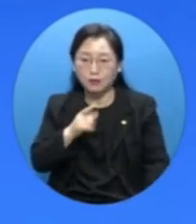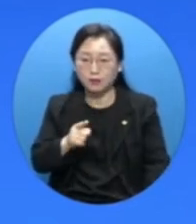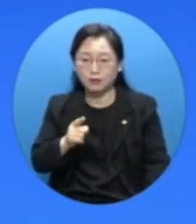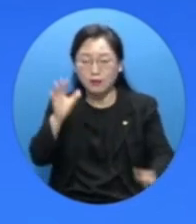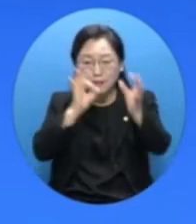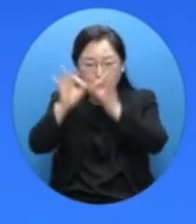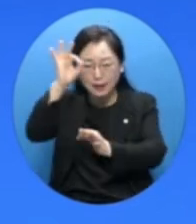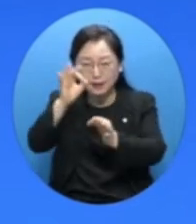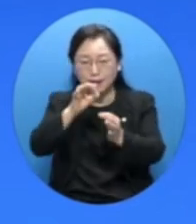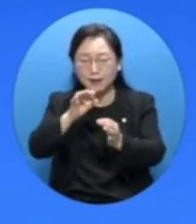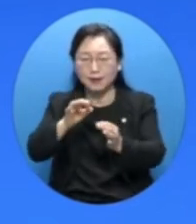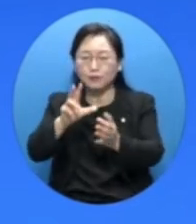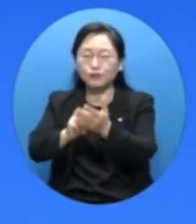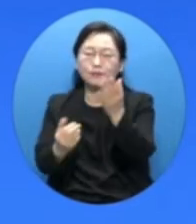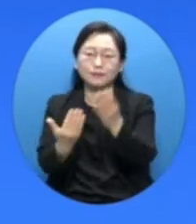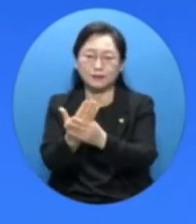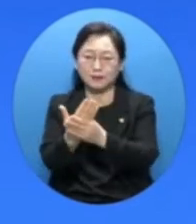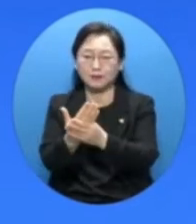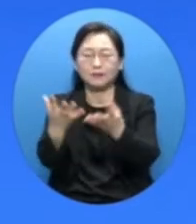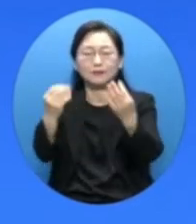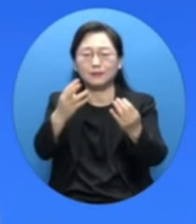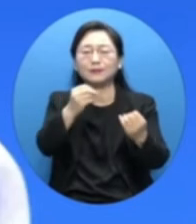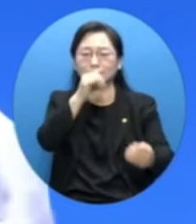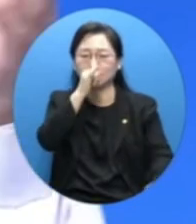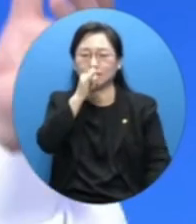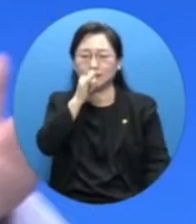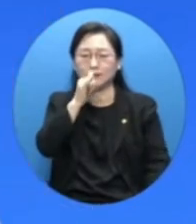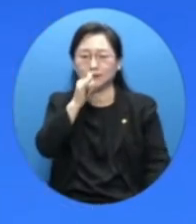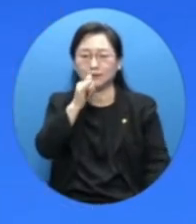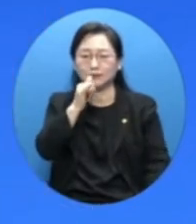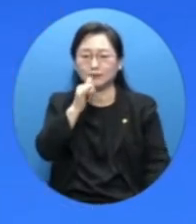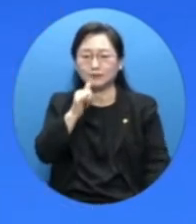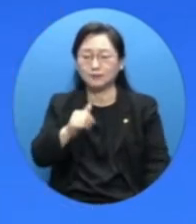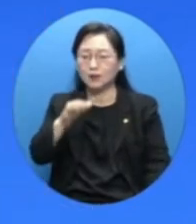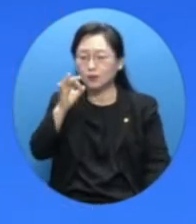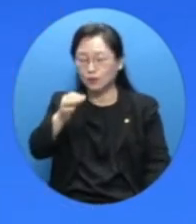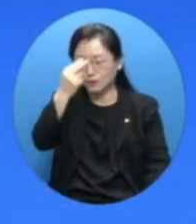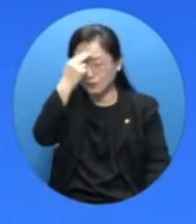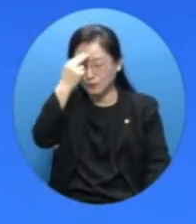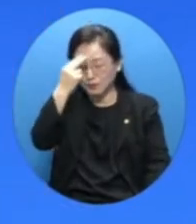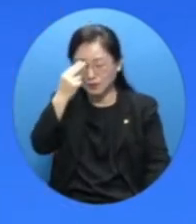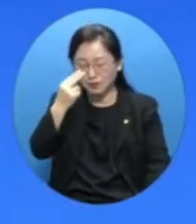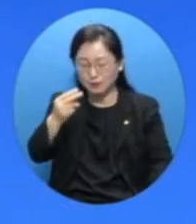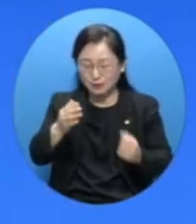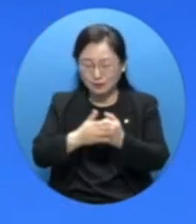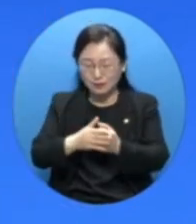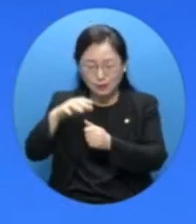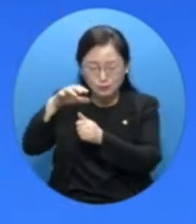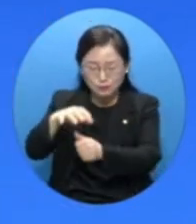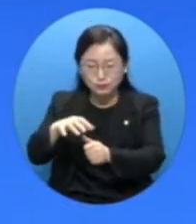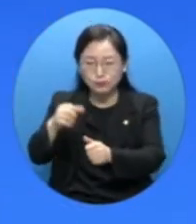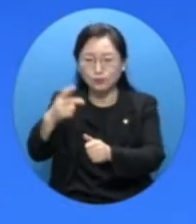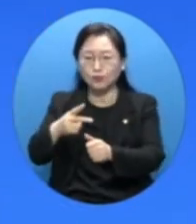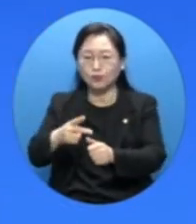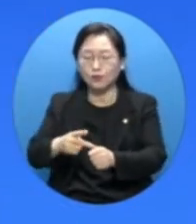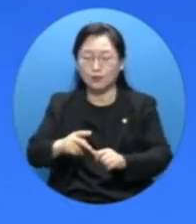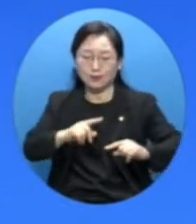일으키고 문제를 일으키는 사람들이 많이 있습니다. 물질의 어려움에 포로가 된 사람도 있고 또